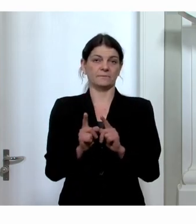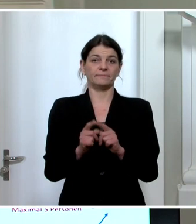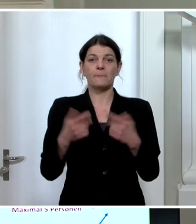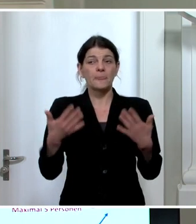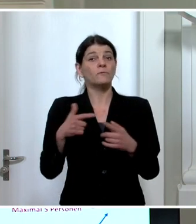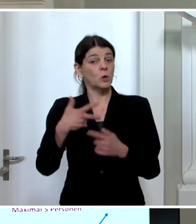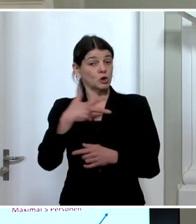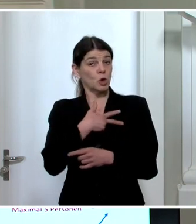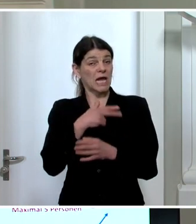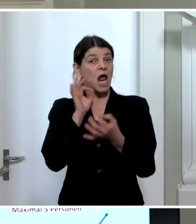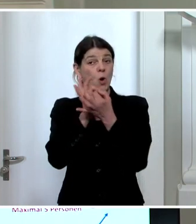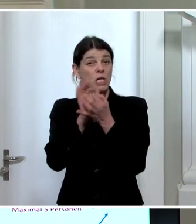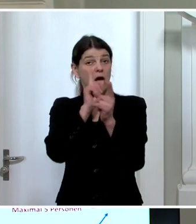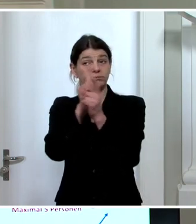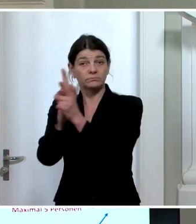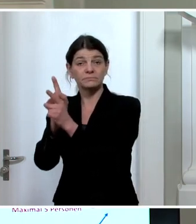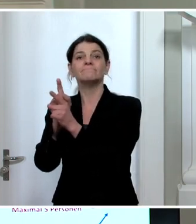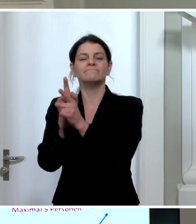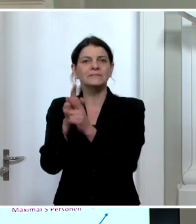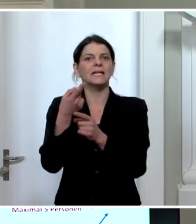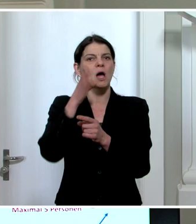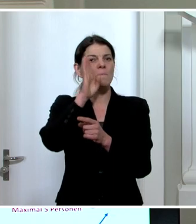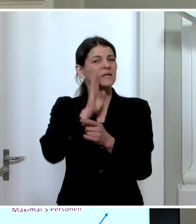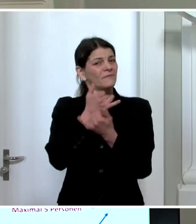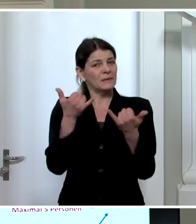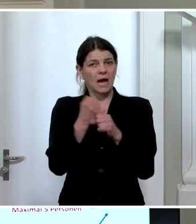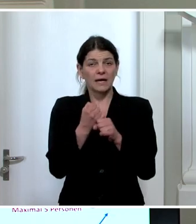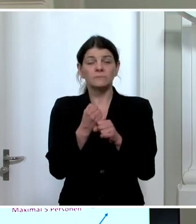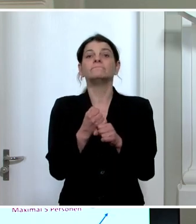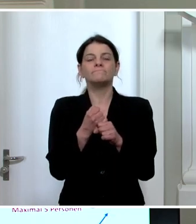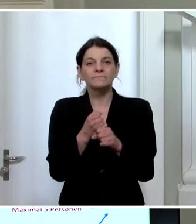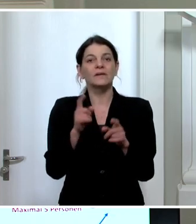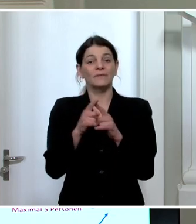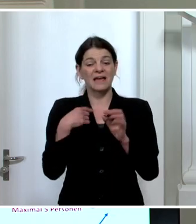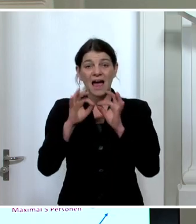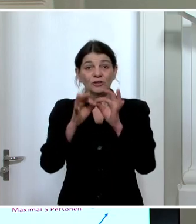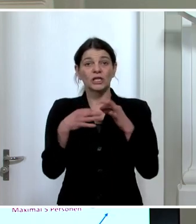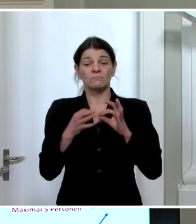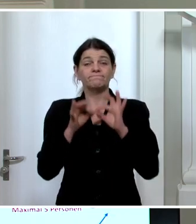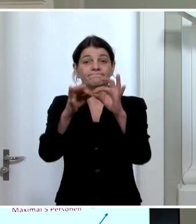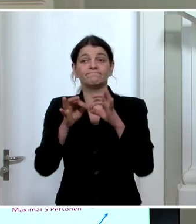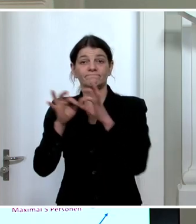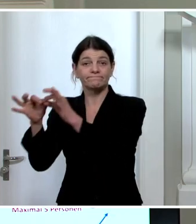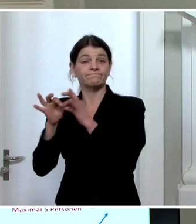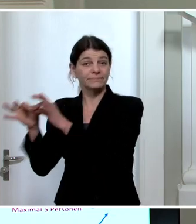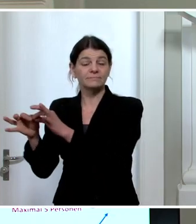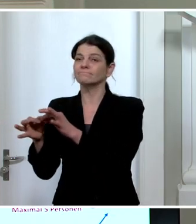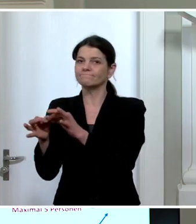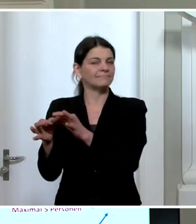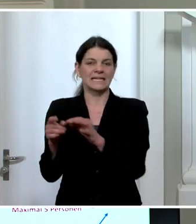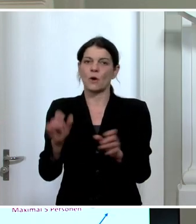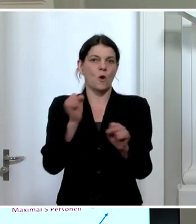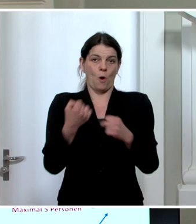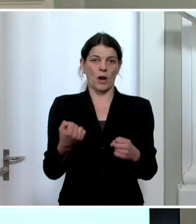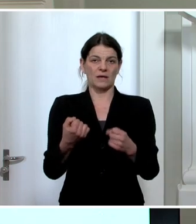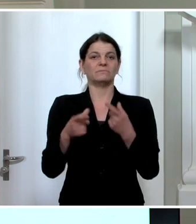wo Sozialkontakte stattfinden, diese so zu gestalten, dass eine Übertragung des Virus praktisch